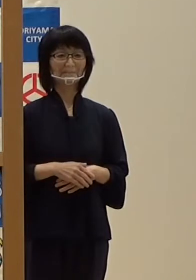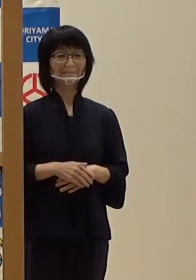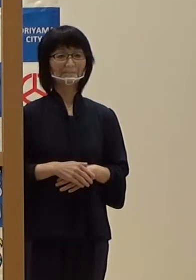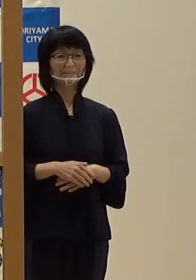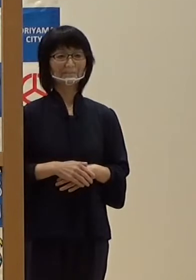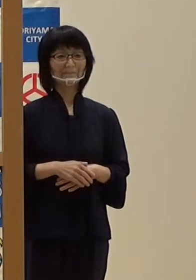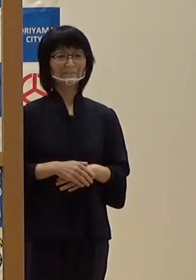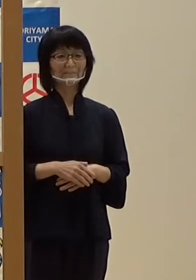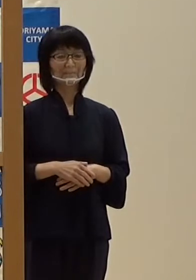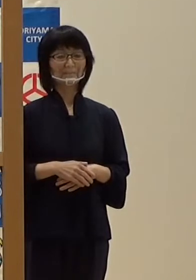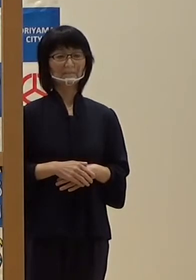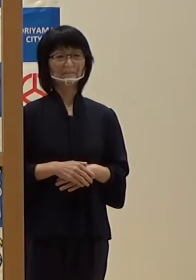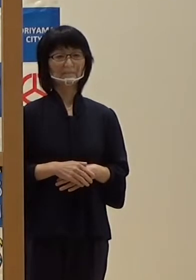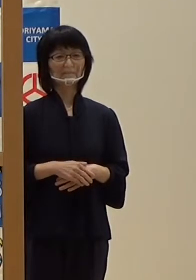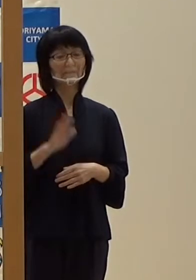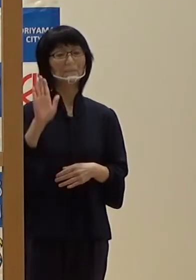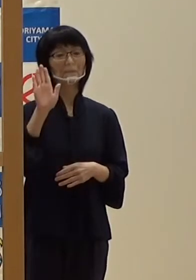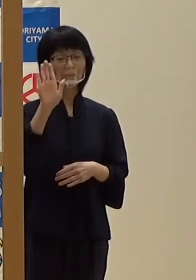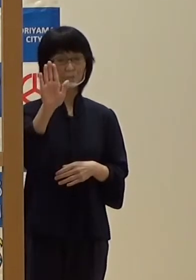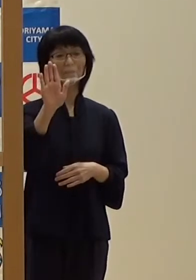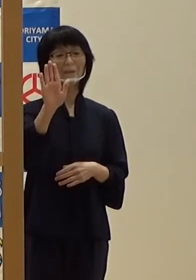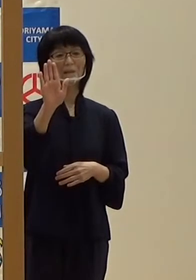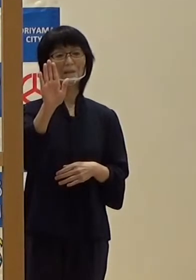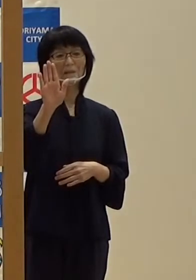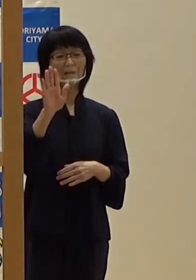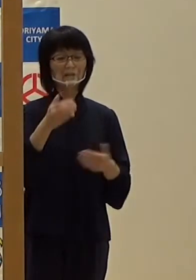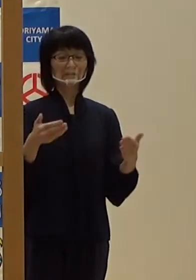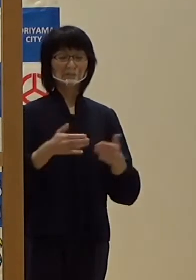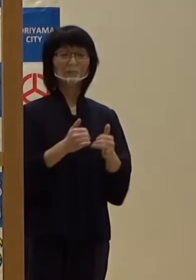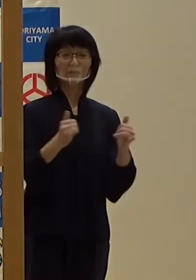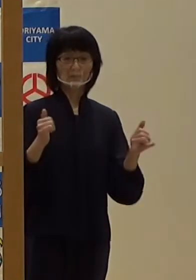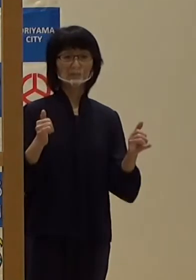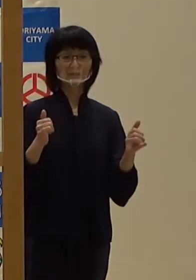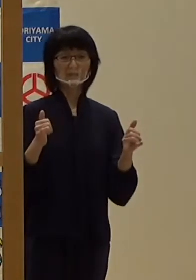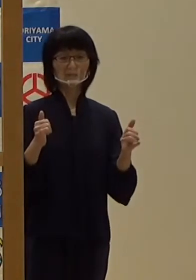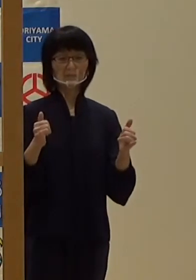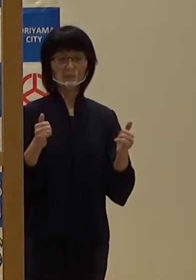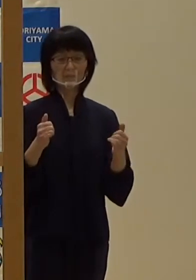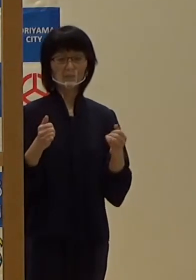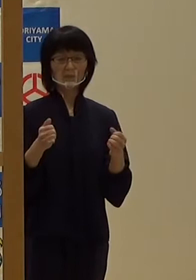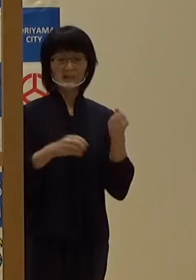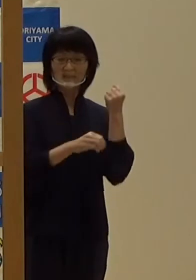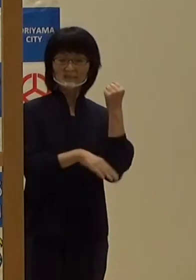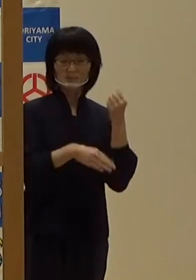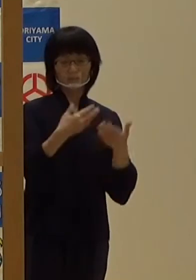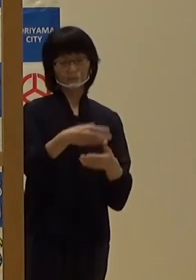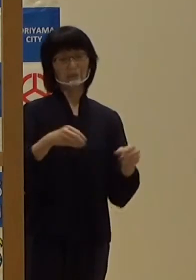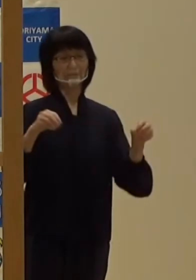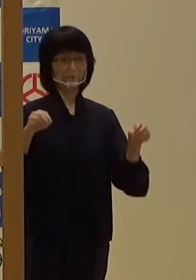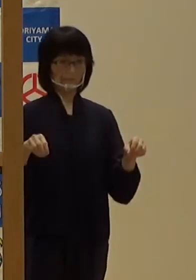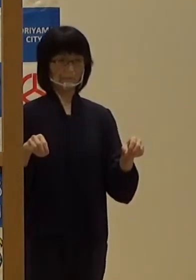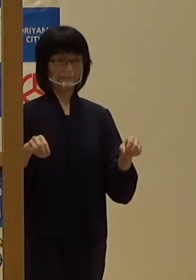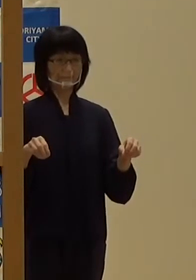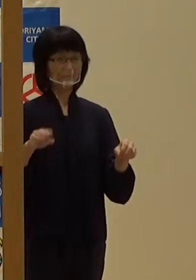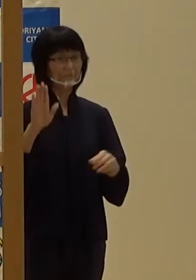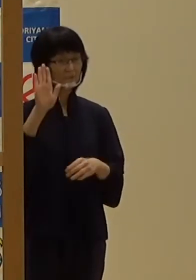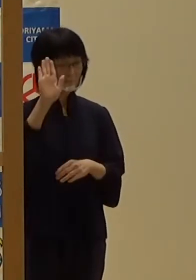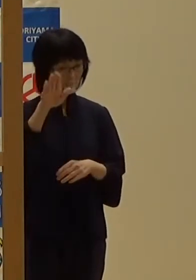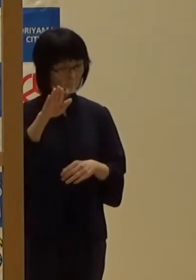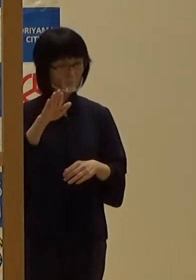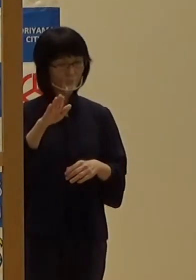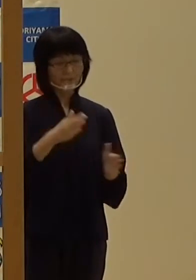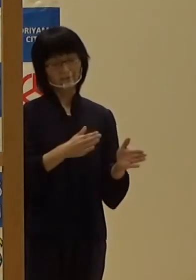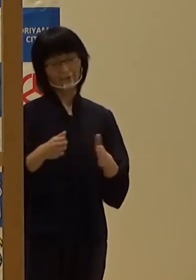。今後におきましてはですね、事業者と基本協定を締結した上で、整備の内